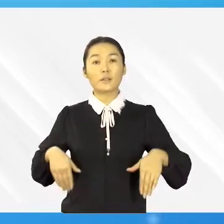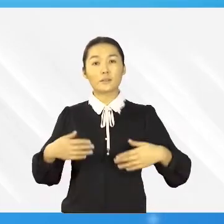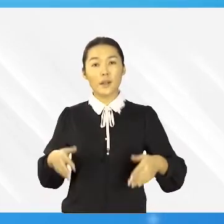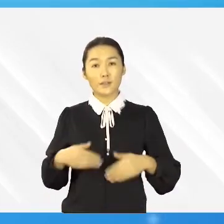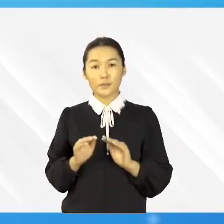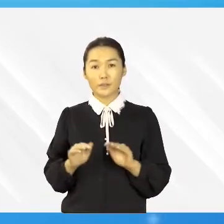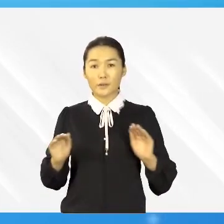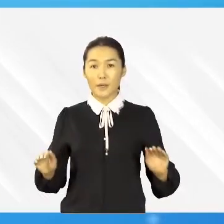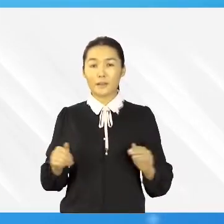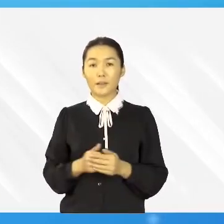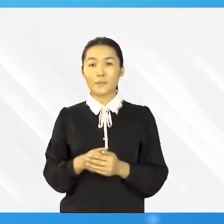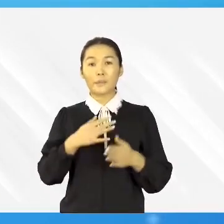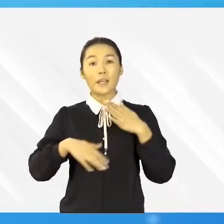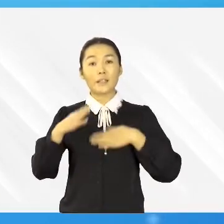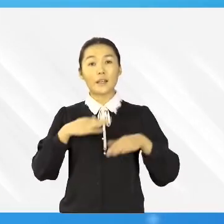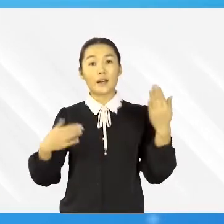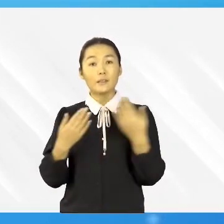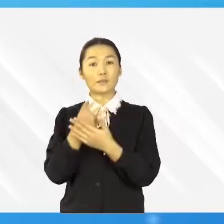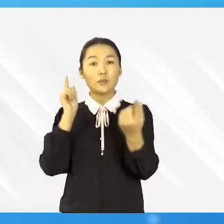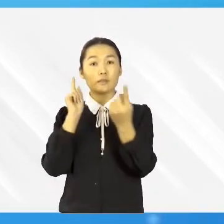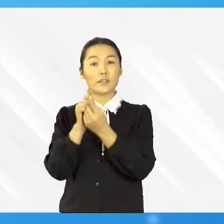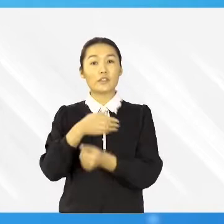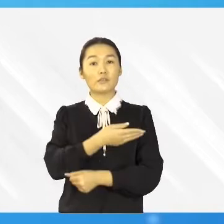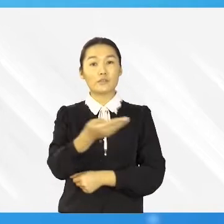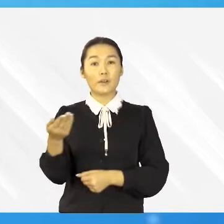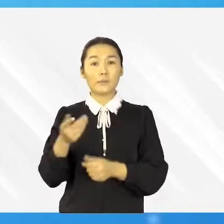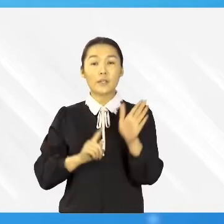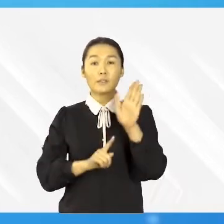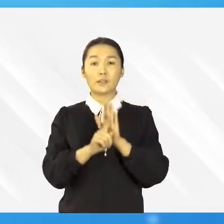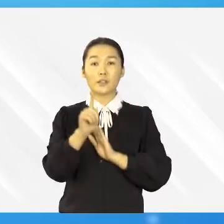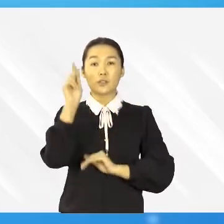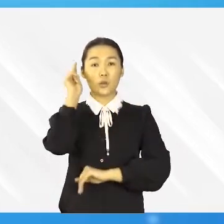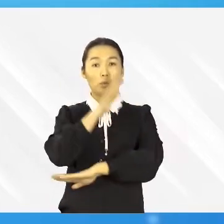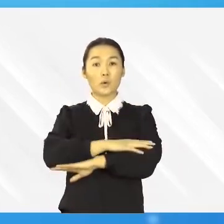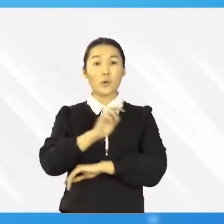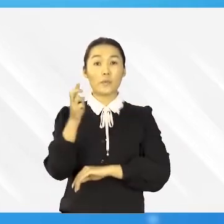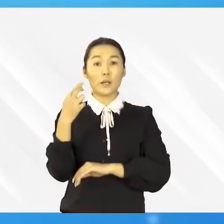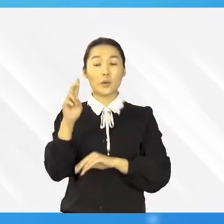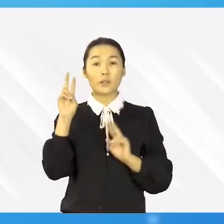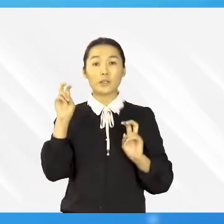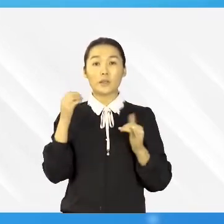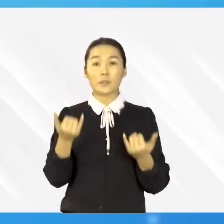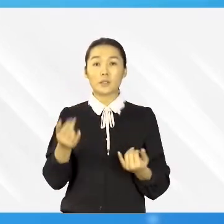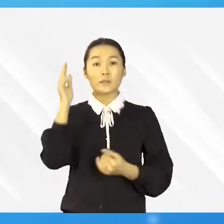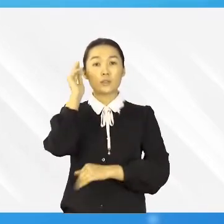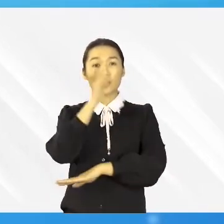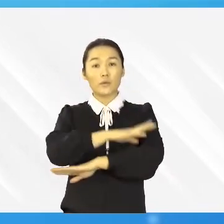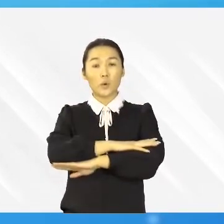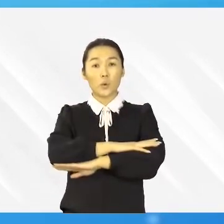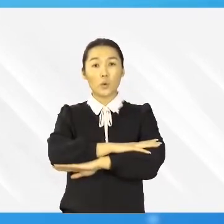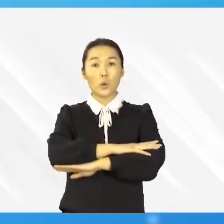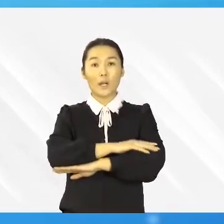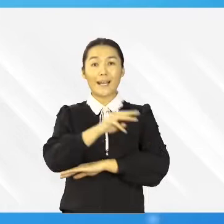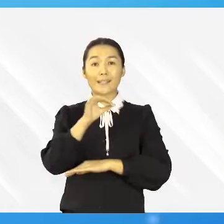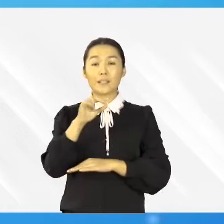Здравствуйте, ребята! Я рада новой встрече с вами. Начнем урок биологии. Тема нашего сегодняшнего урока –